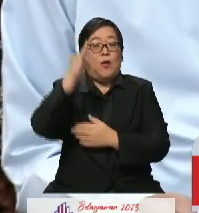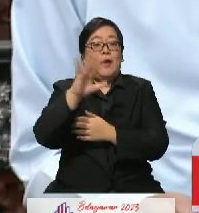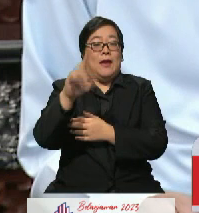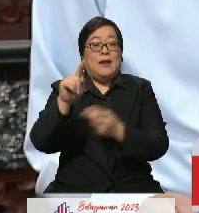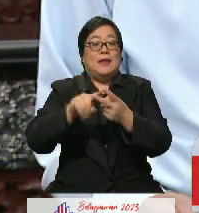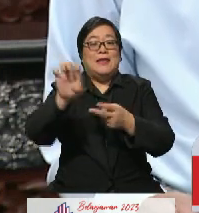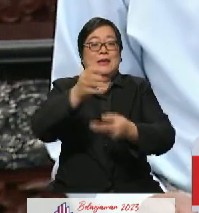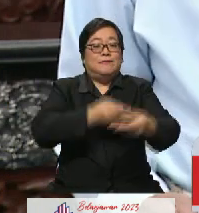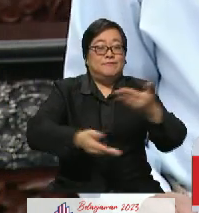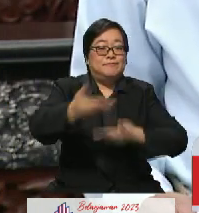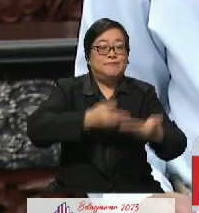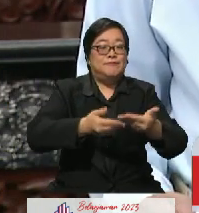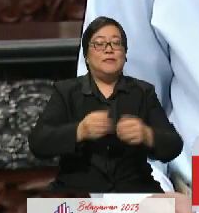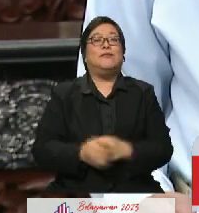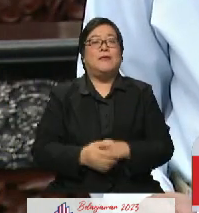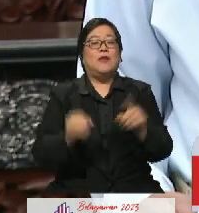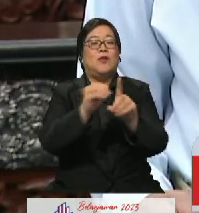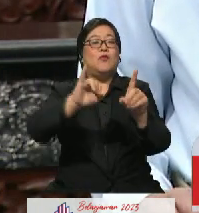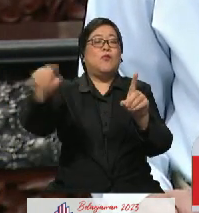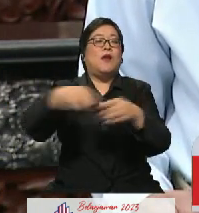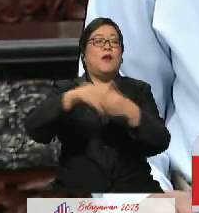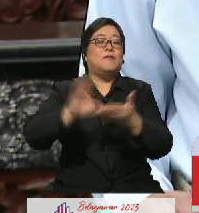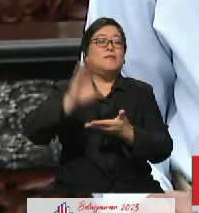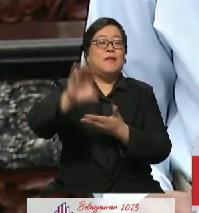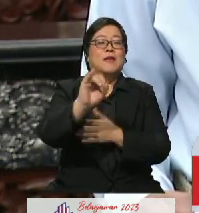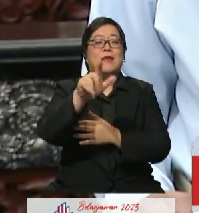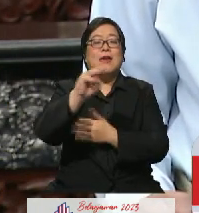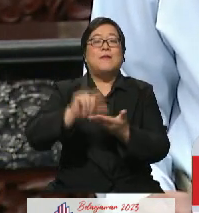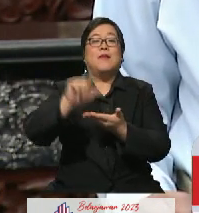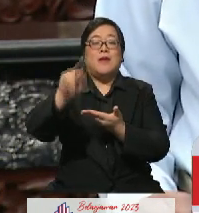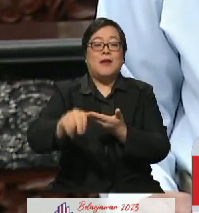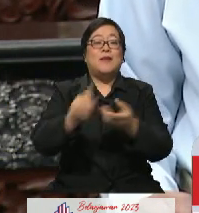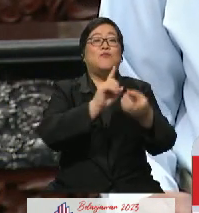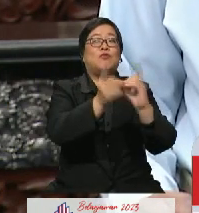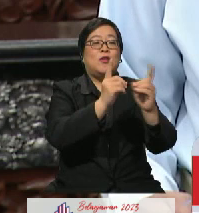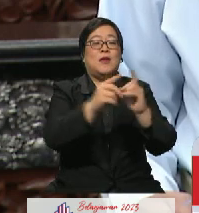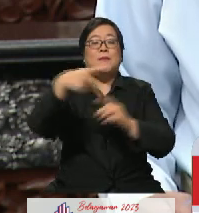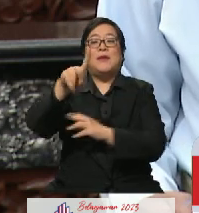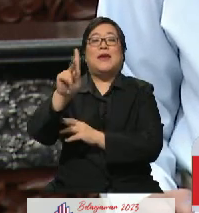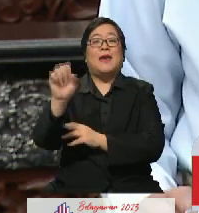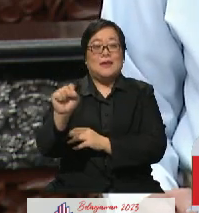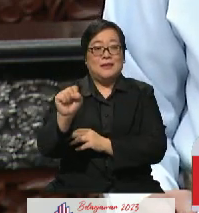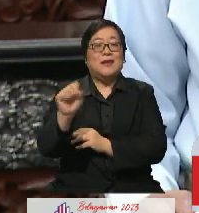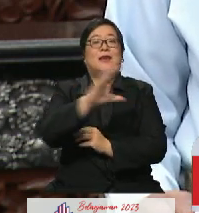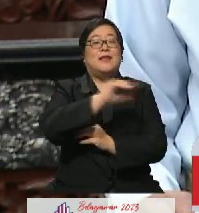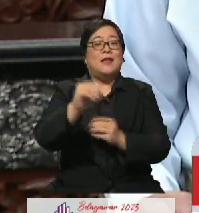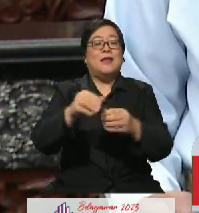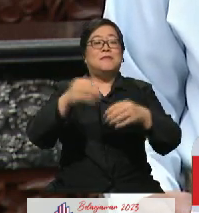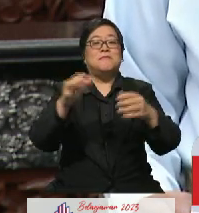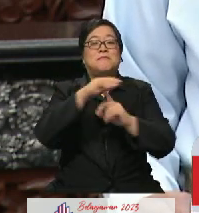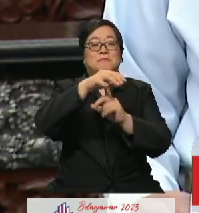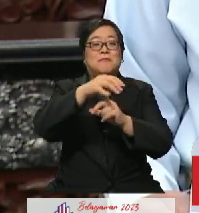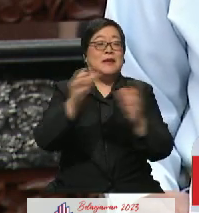dan dagang. RM100 juta disediakan di bawah skim geran pendigitalan PKS dan penjaja